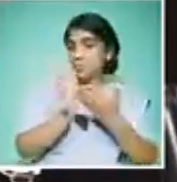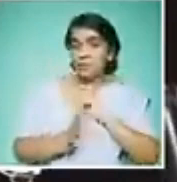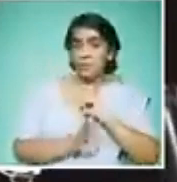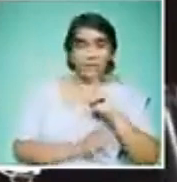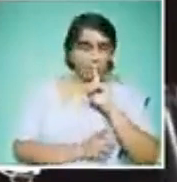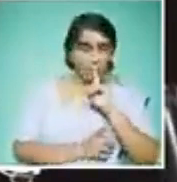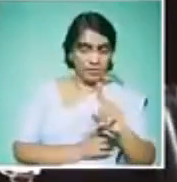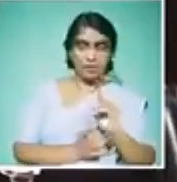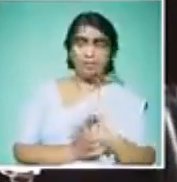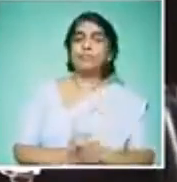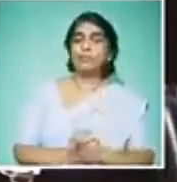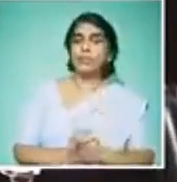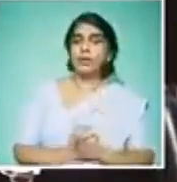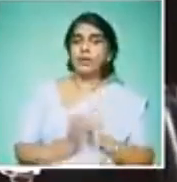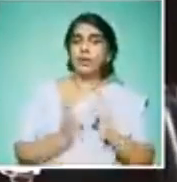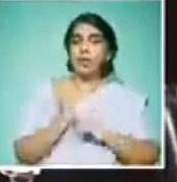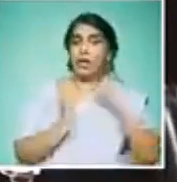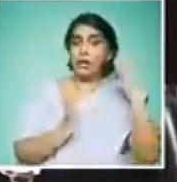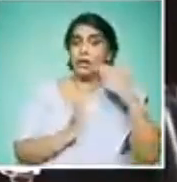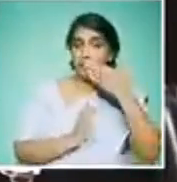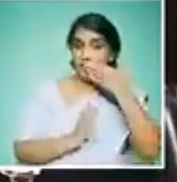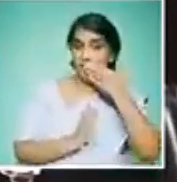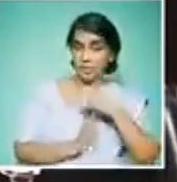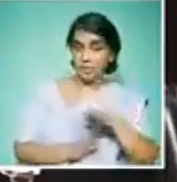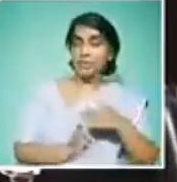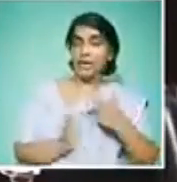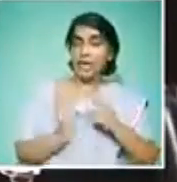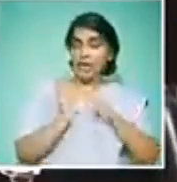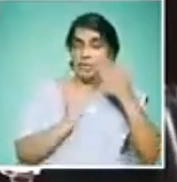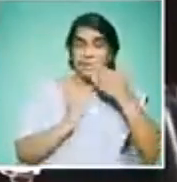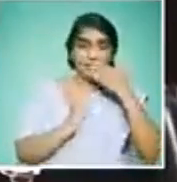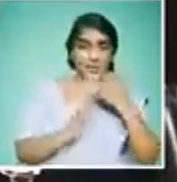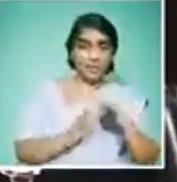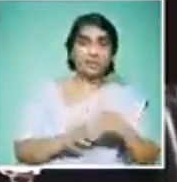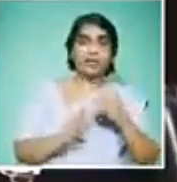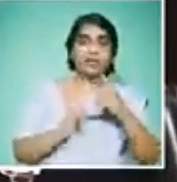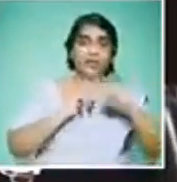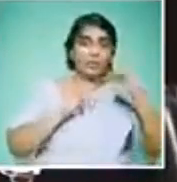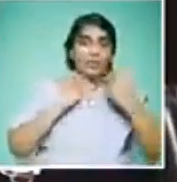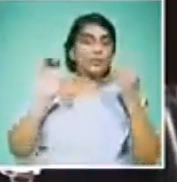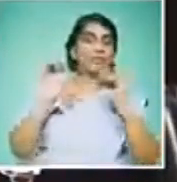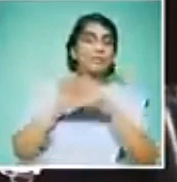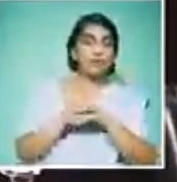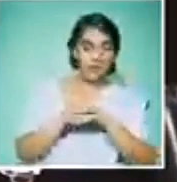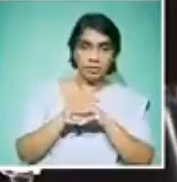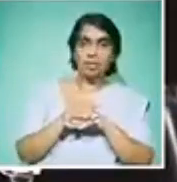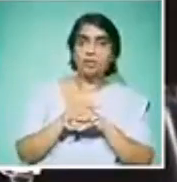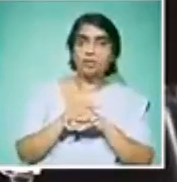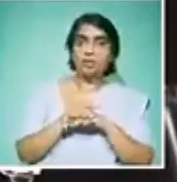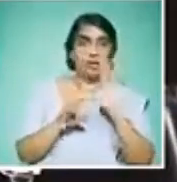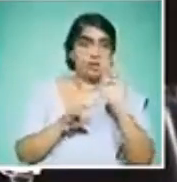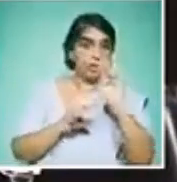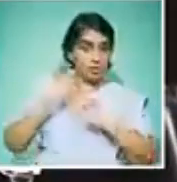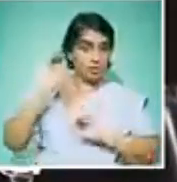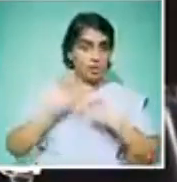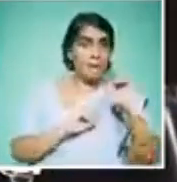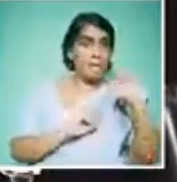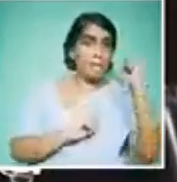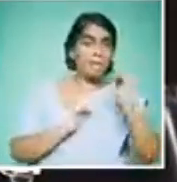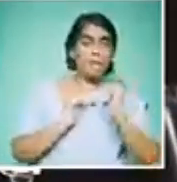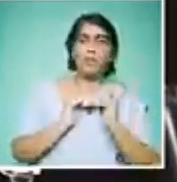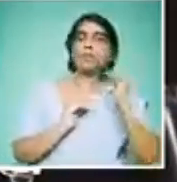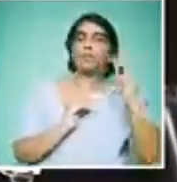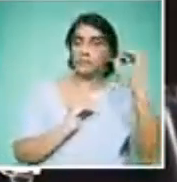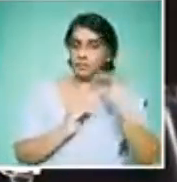කිව්වා ජාතික කුසලතාවයේ නැෂනල් මෙරිට්ස් වලින් විශ්වවිද්‍යාලයට ගන්න ඒ ඉන්ටේක් එකේ 40-50